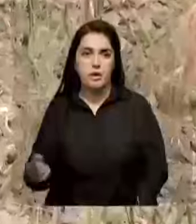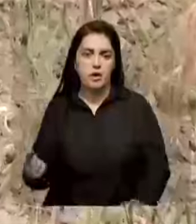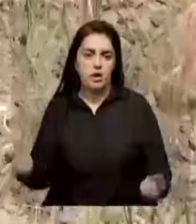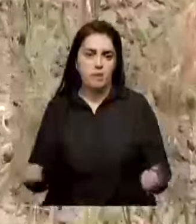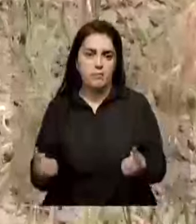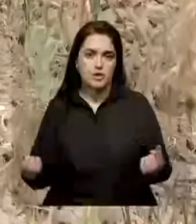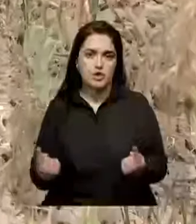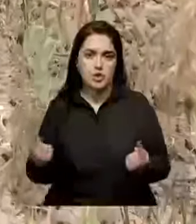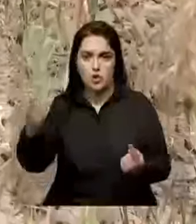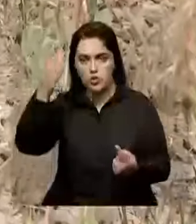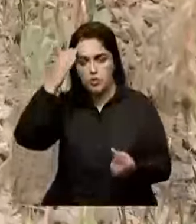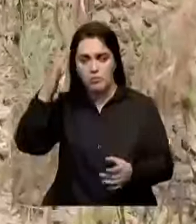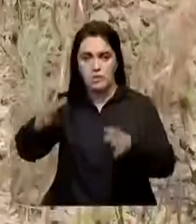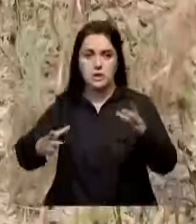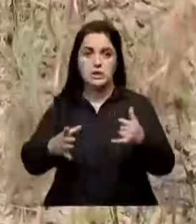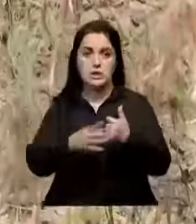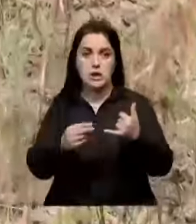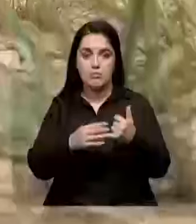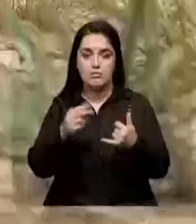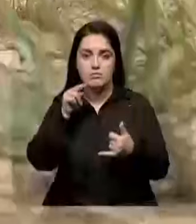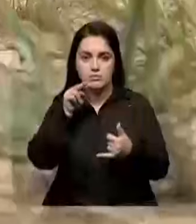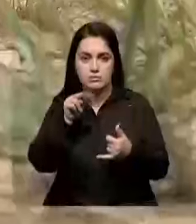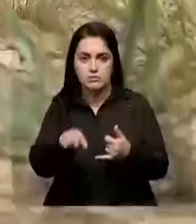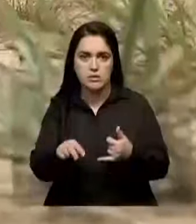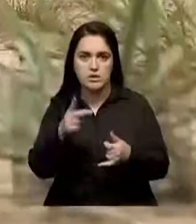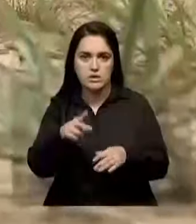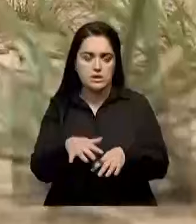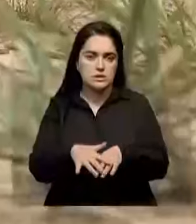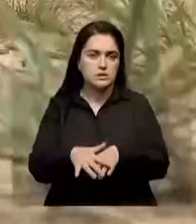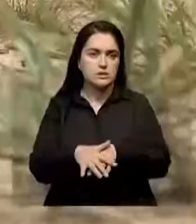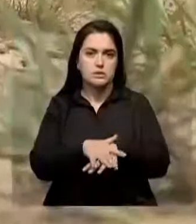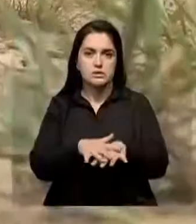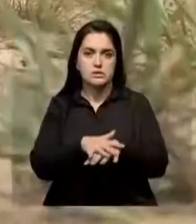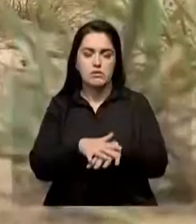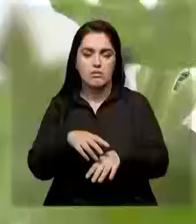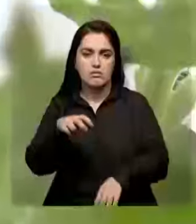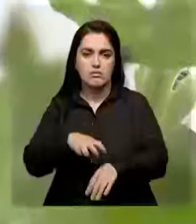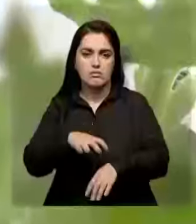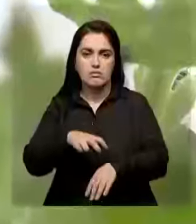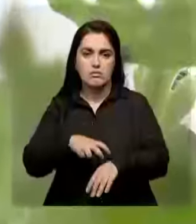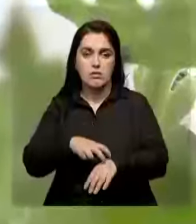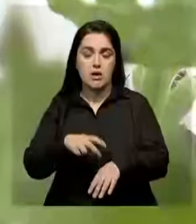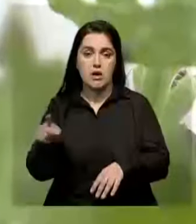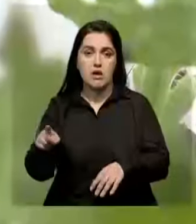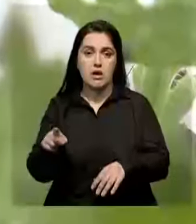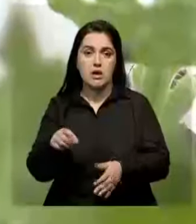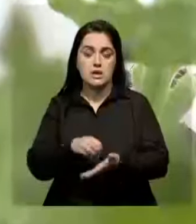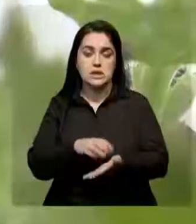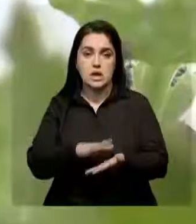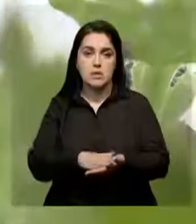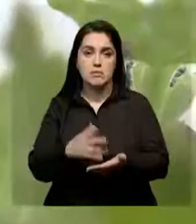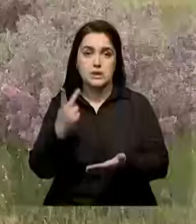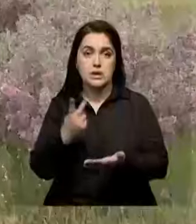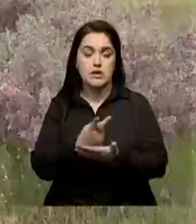темные участки земли. Но если приглядеться, то можно увидеть несметное количество прожорливых насекомых. В регионе зарегистрировано три